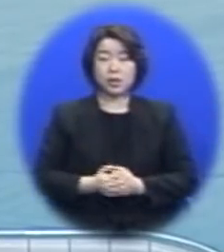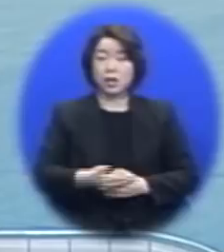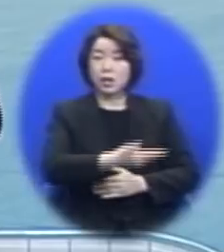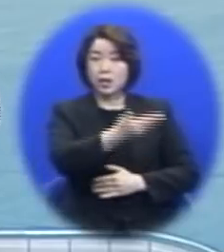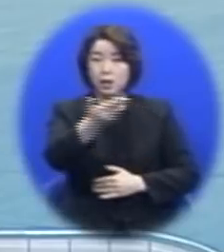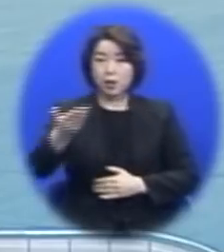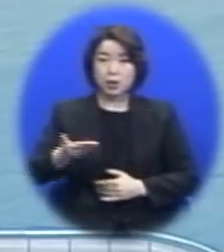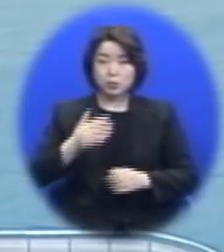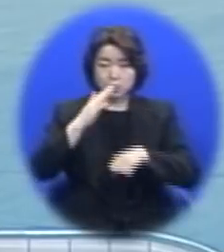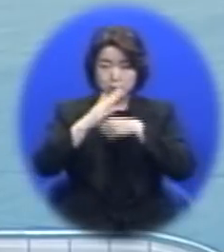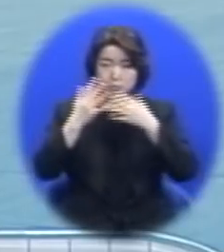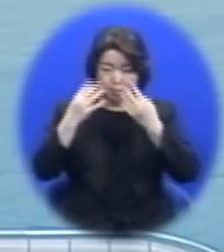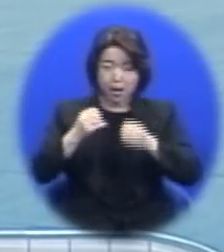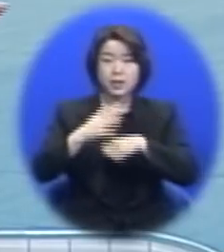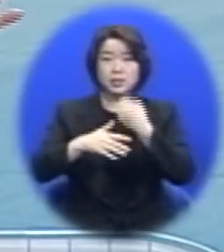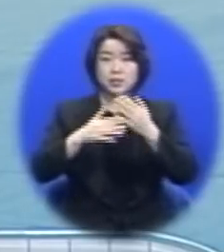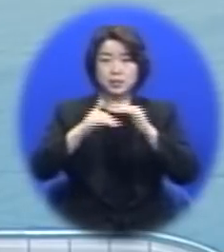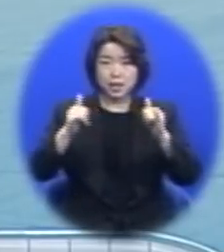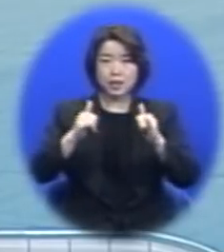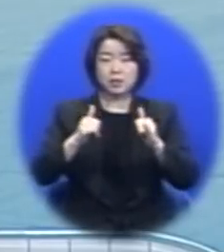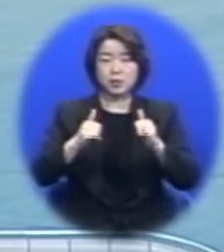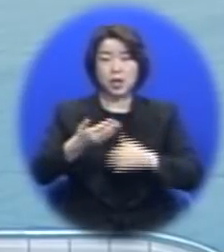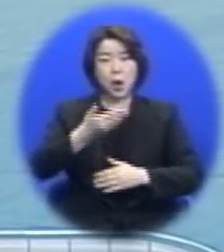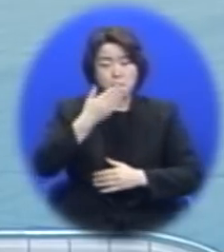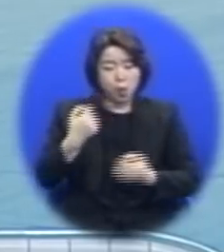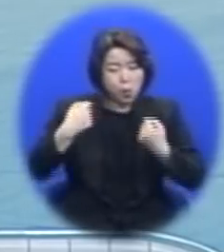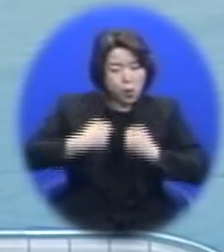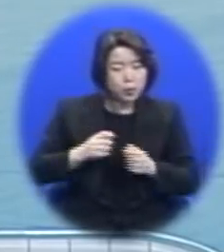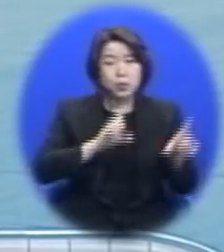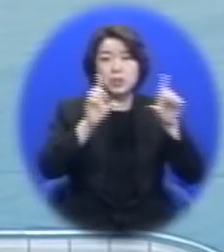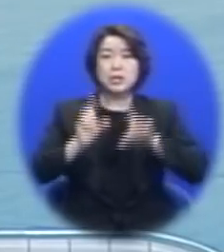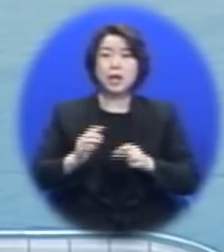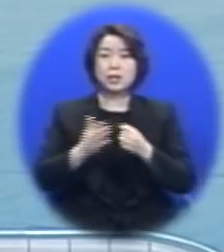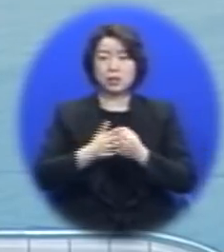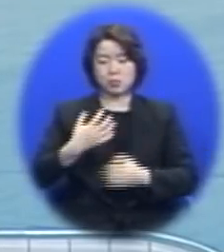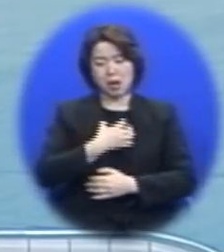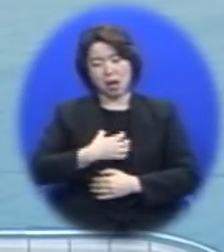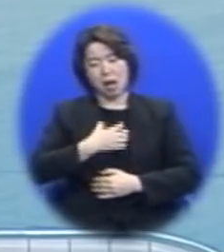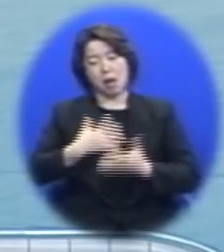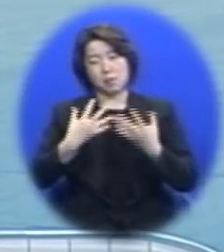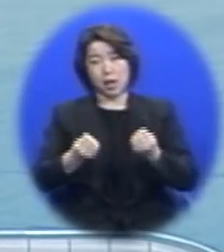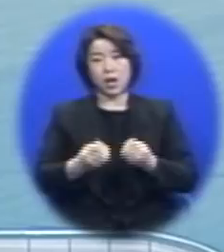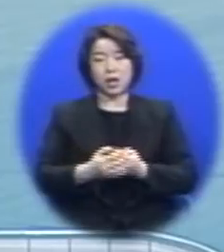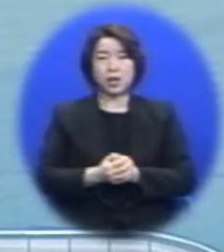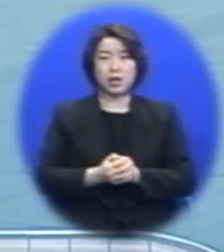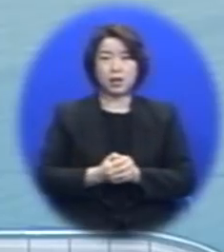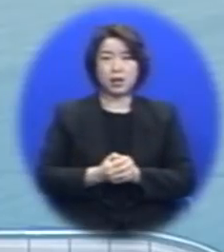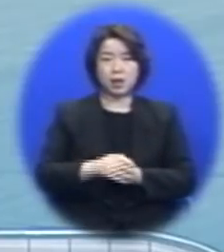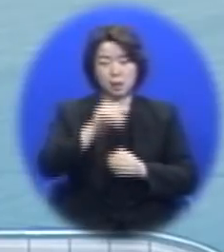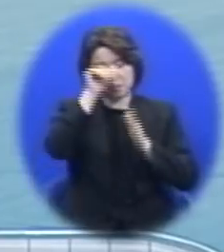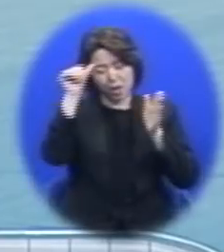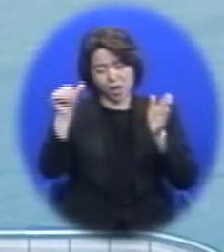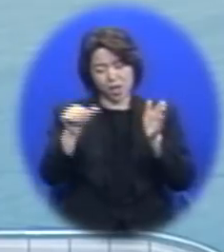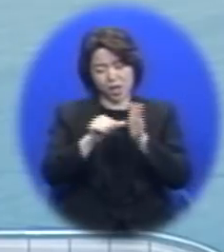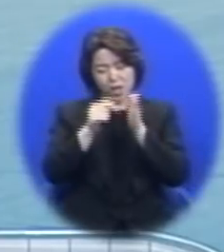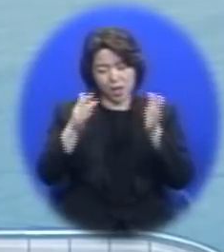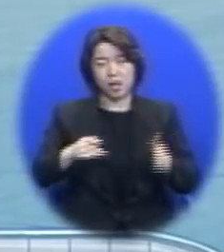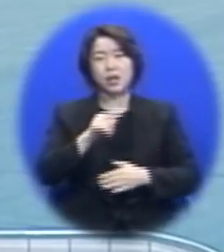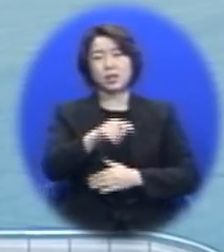여러분, 많은 사람들이 먹고 있고 사는 것 때문에 걱정이 많습니다. 평생 그렇게